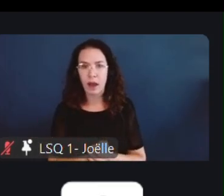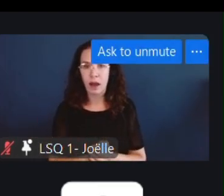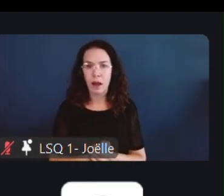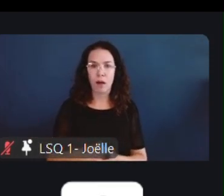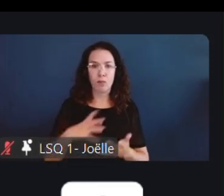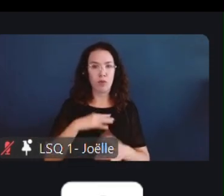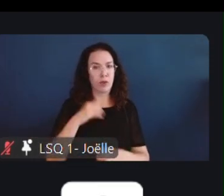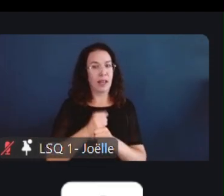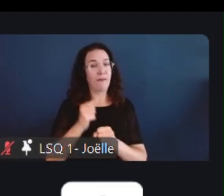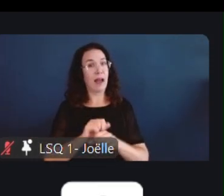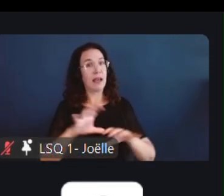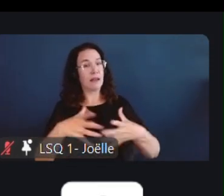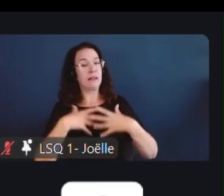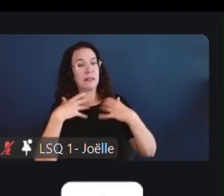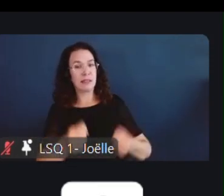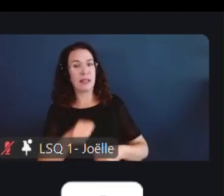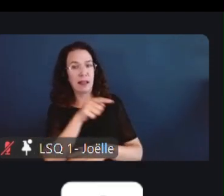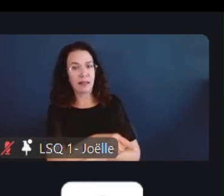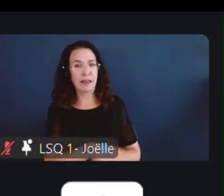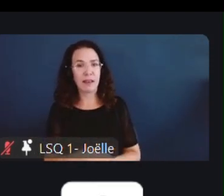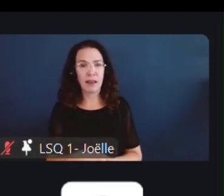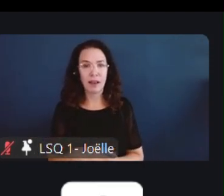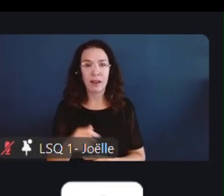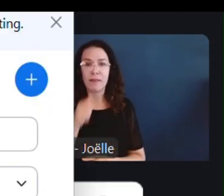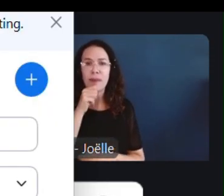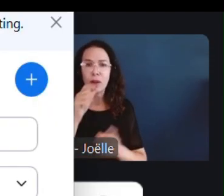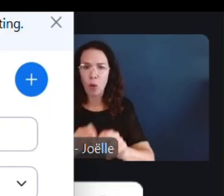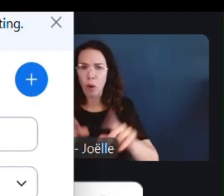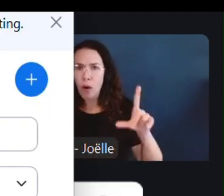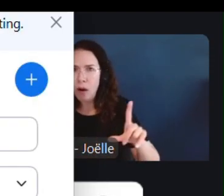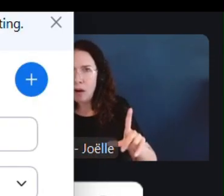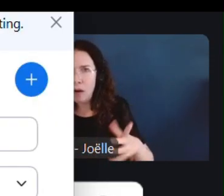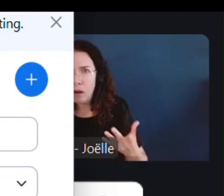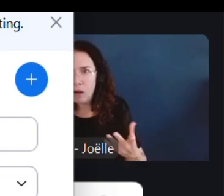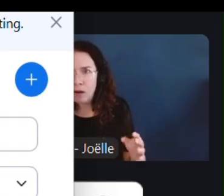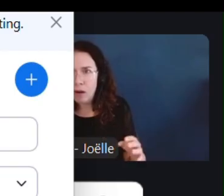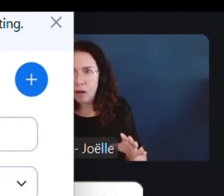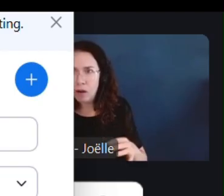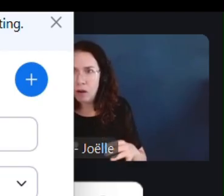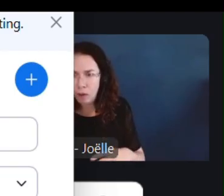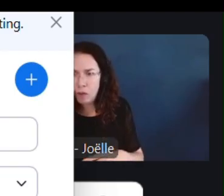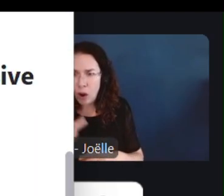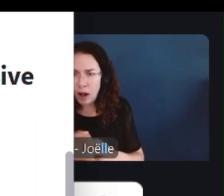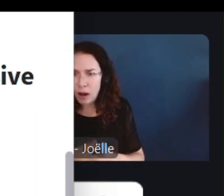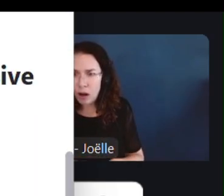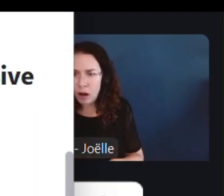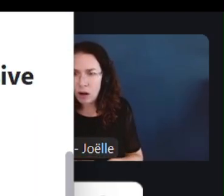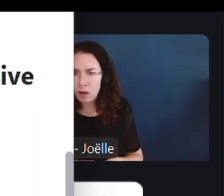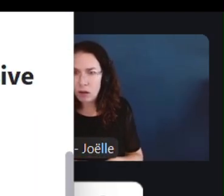dans le secteur de la santé. Il devrait y avoir une question qui s'affiche sur Zoom. Est-ce que ça affiche bien?